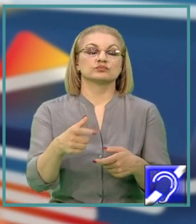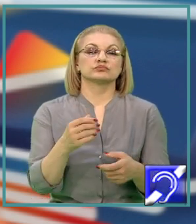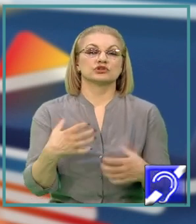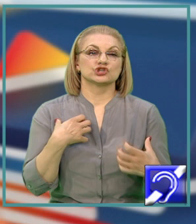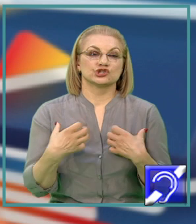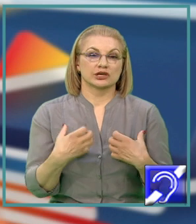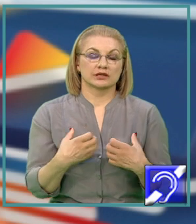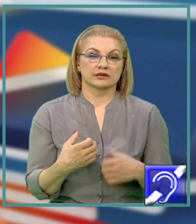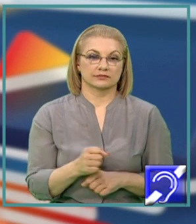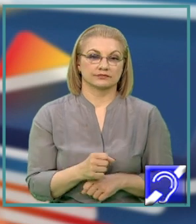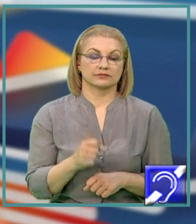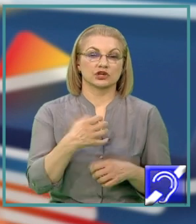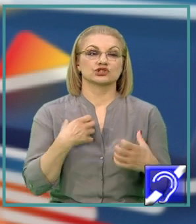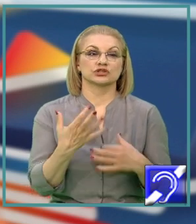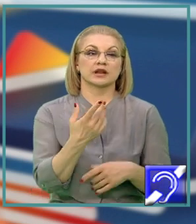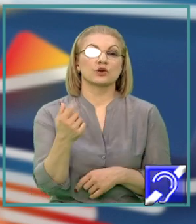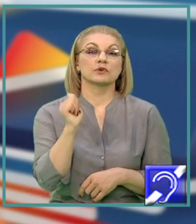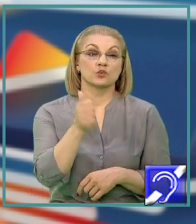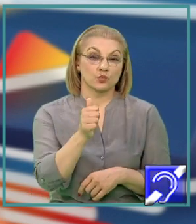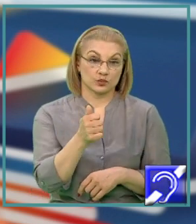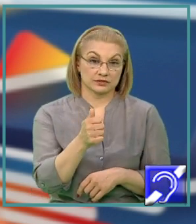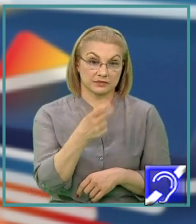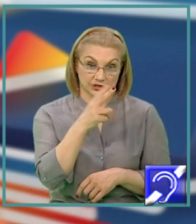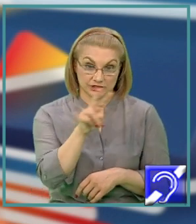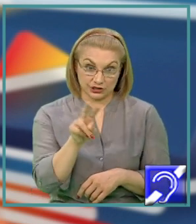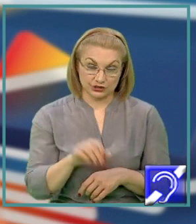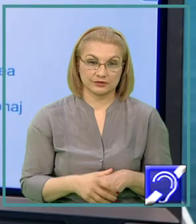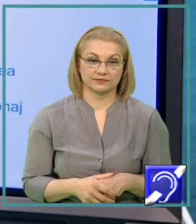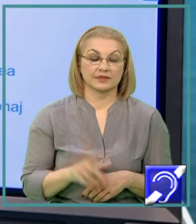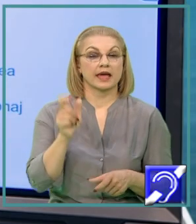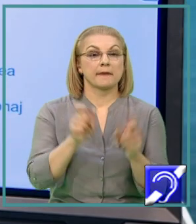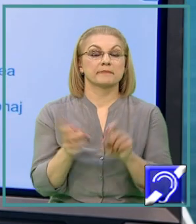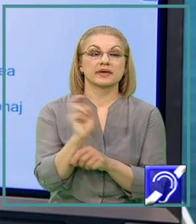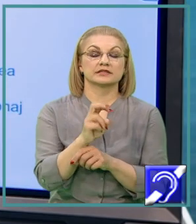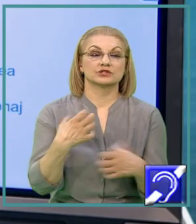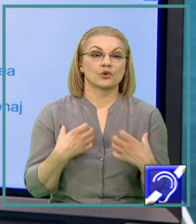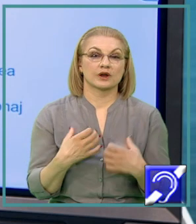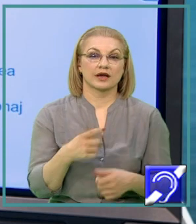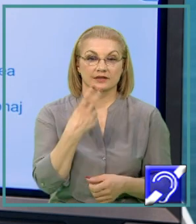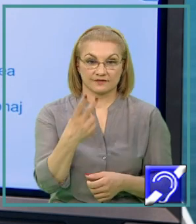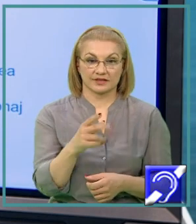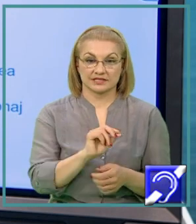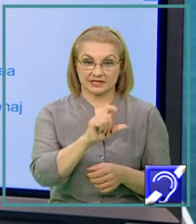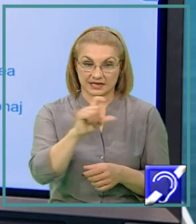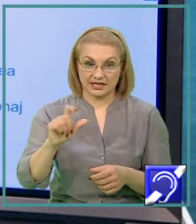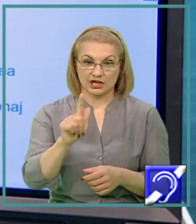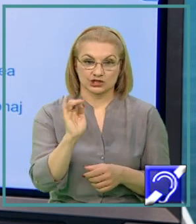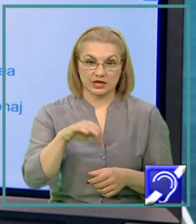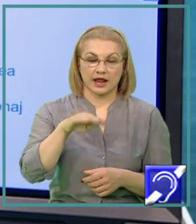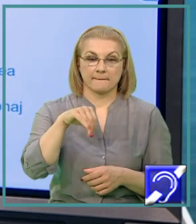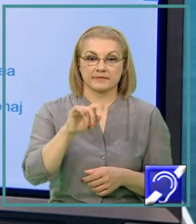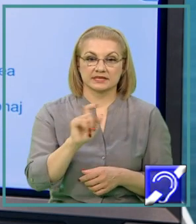scena 11. Personajele care participă la scenă sunt Gena, Miza, Spirache, Dacia și